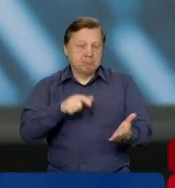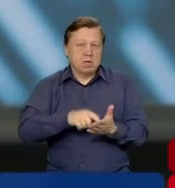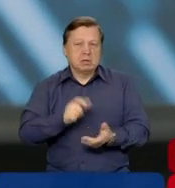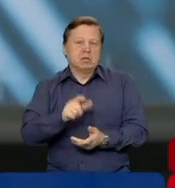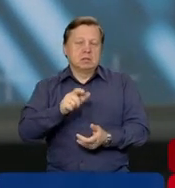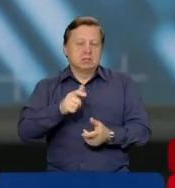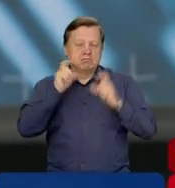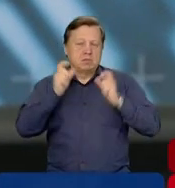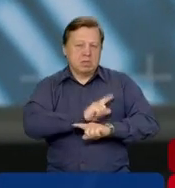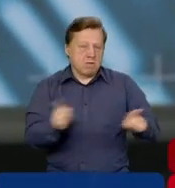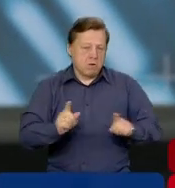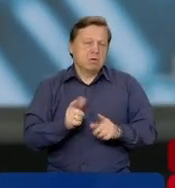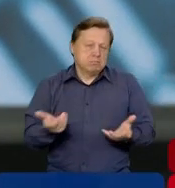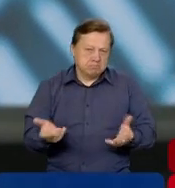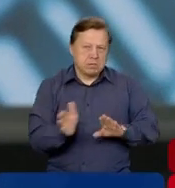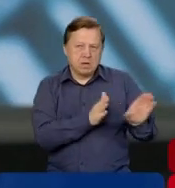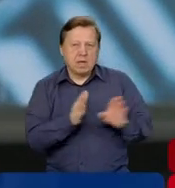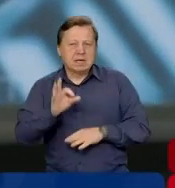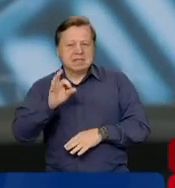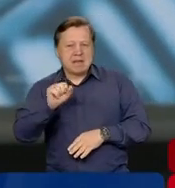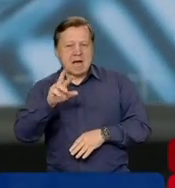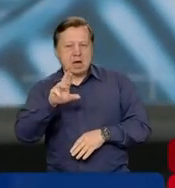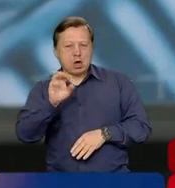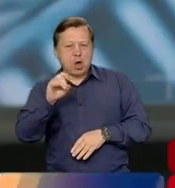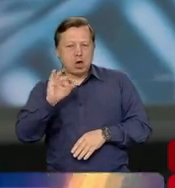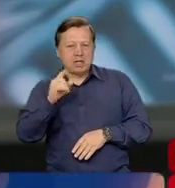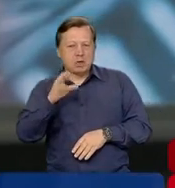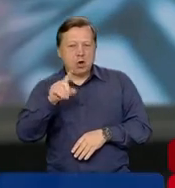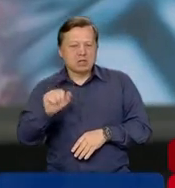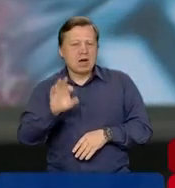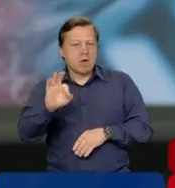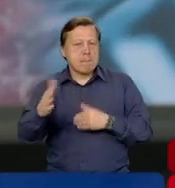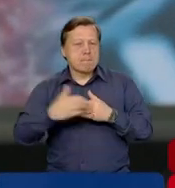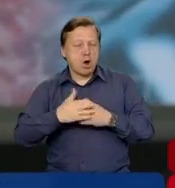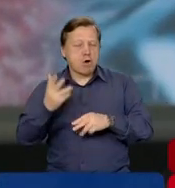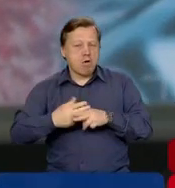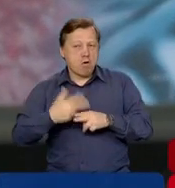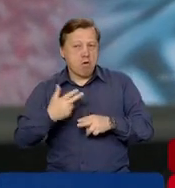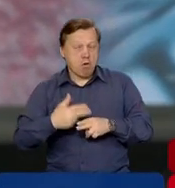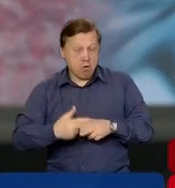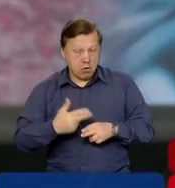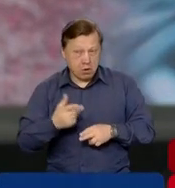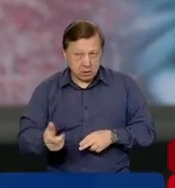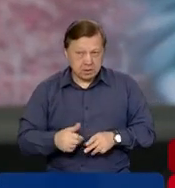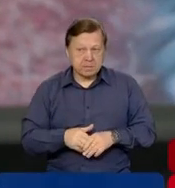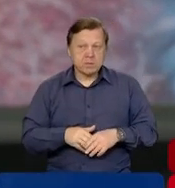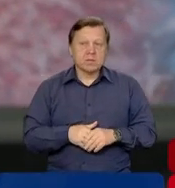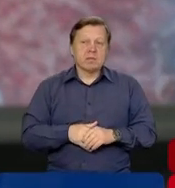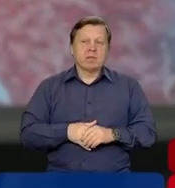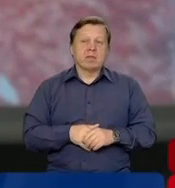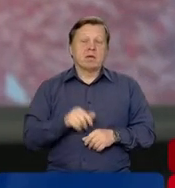W przypadku pani męża jednak sarkoidoza to choroba, która predysponuje męża do zachorowania